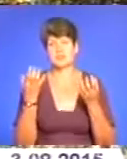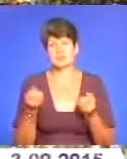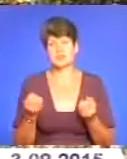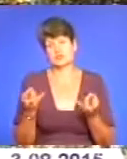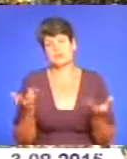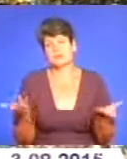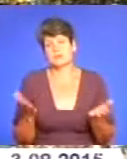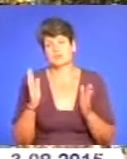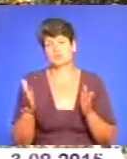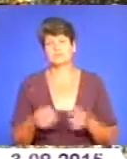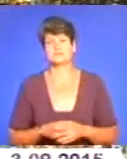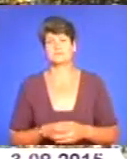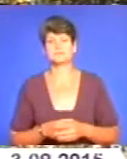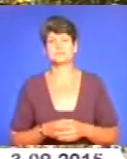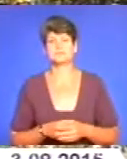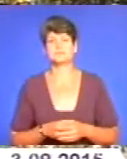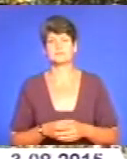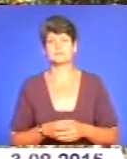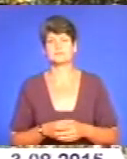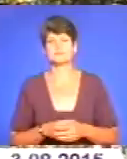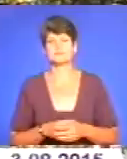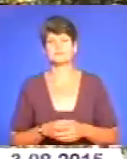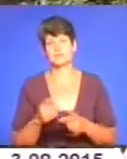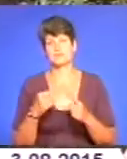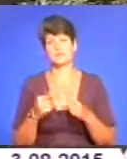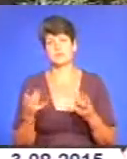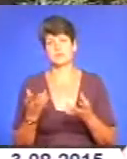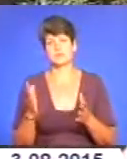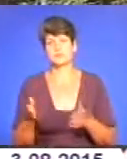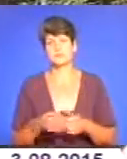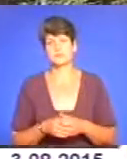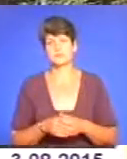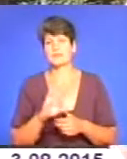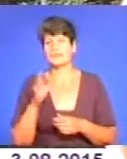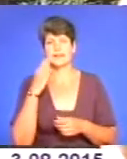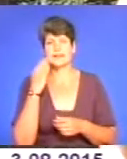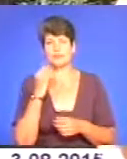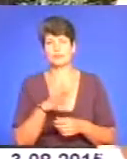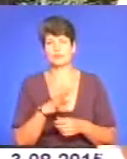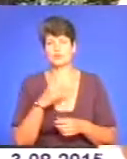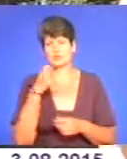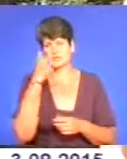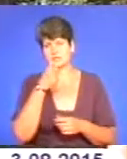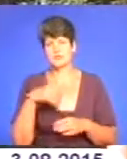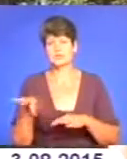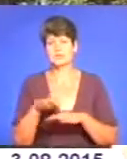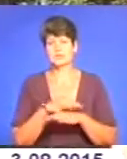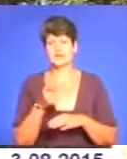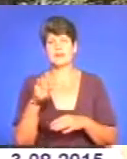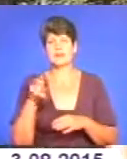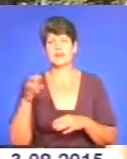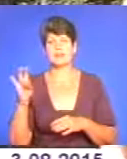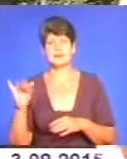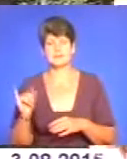прийдеться. Якщо прийдеться, то повернувся. Нелегко дався цей рік і дружині Олега – Галині.